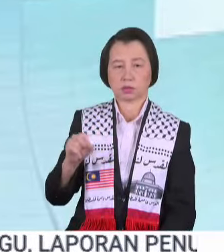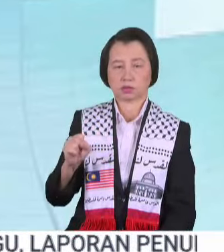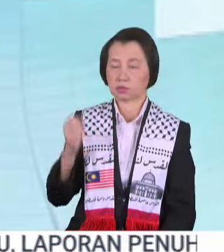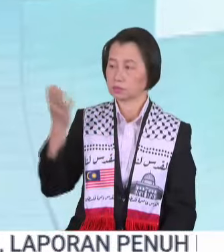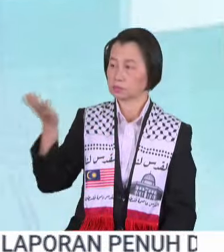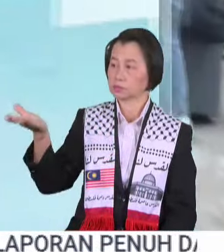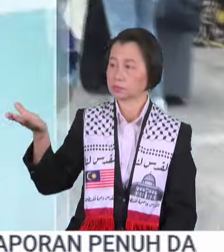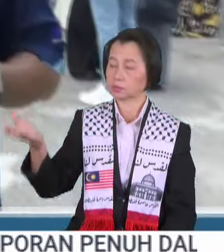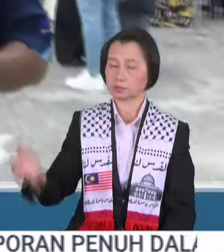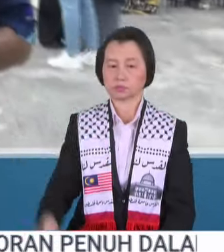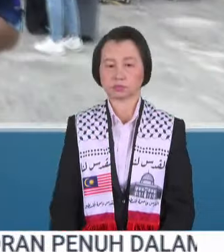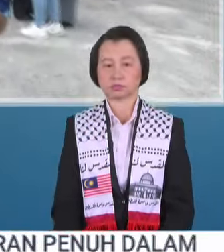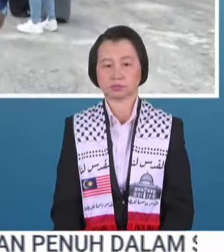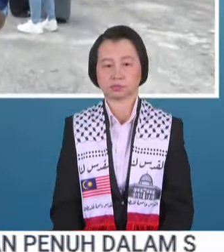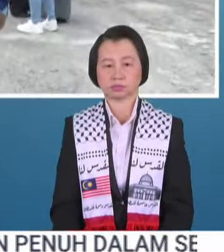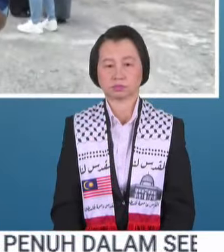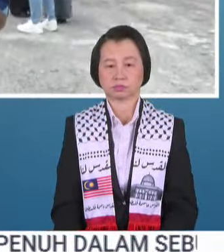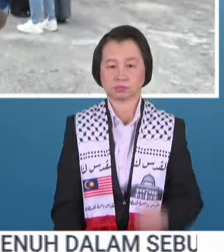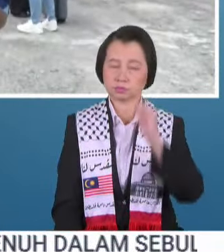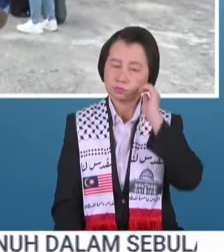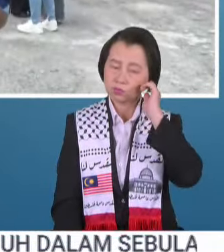Badarudin.